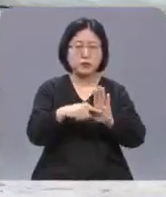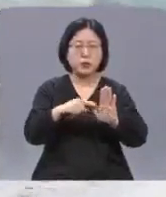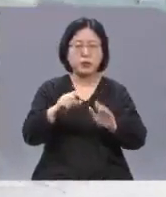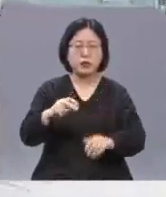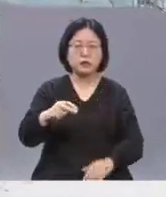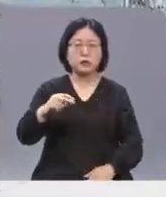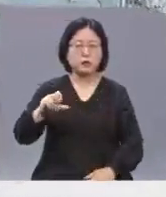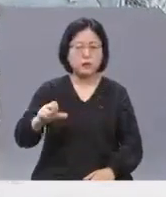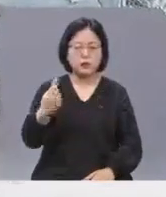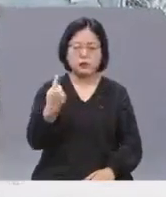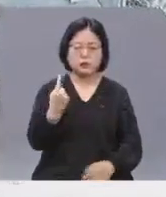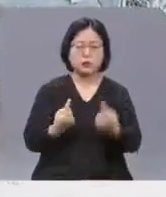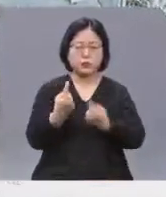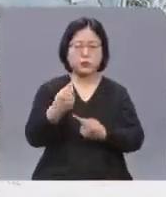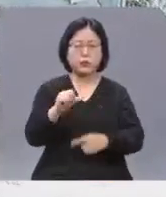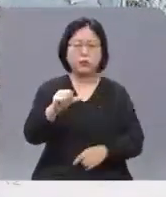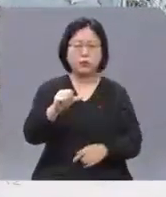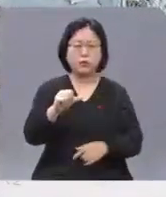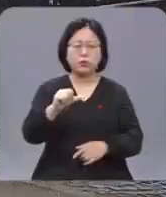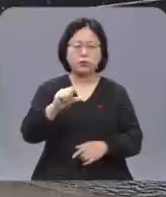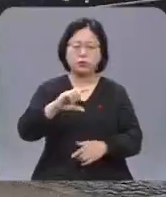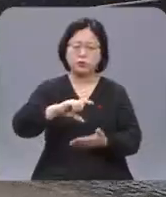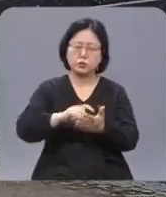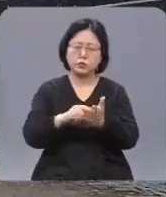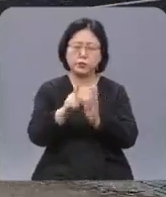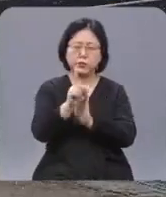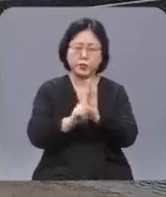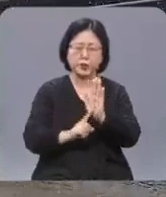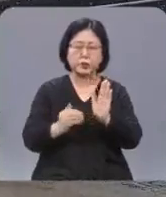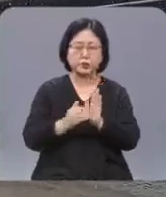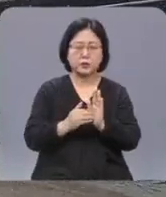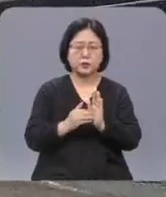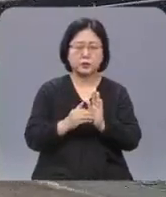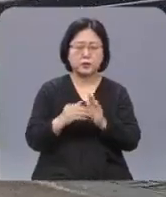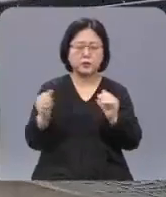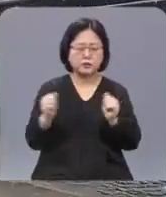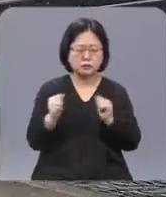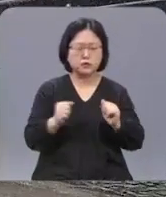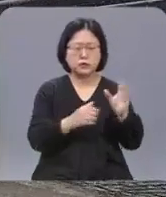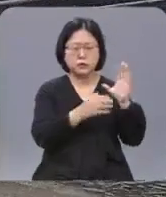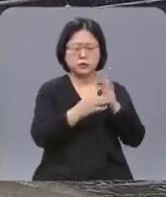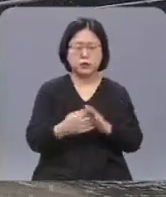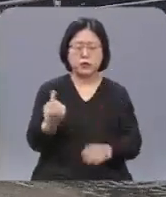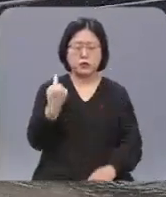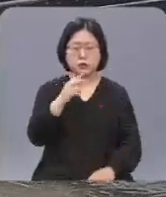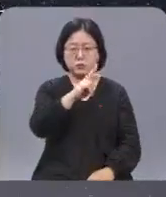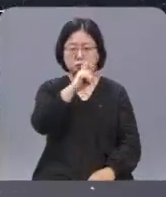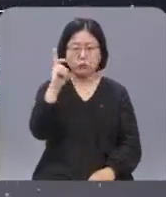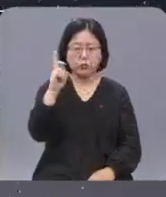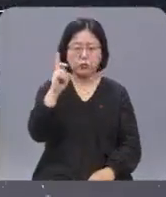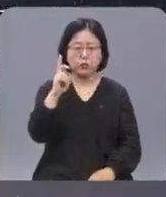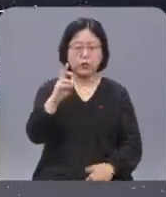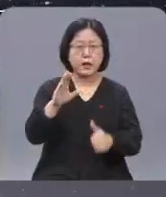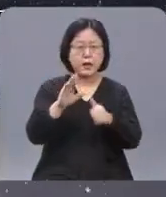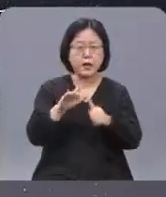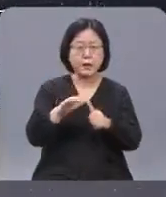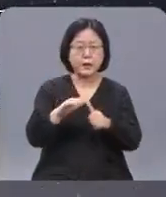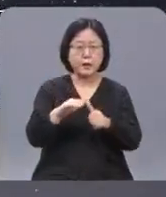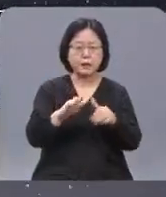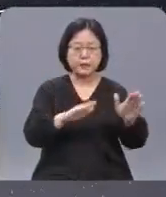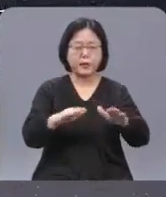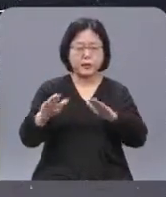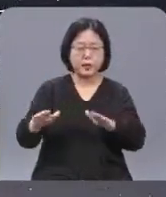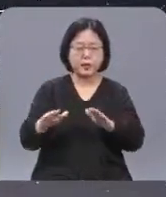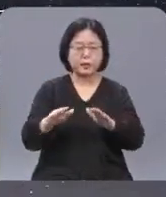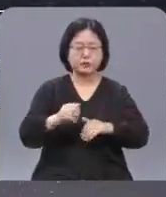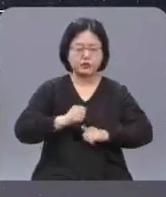내려가는 등 어제보다 5도 안팎으로 떨어졌습니다 이렇게 한파가 이어지면서 어제 오후에는 함평만에 내려졌던